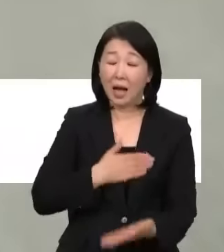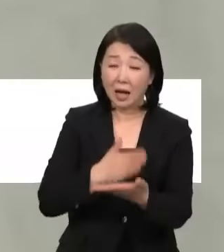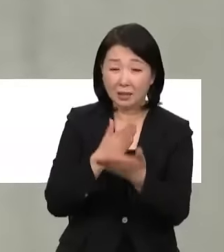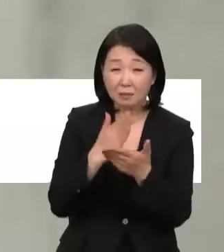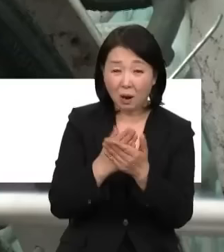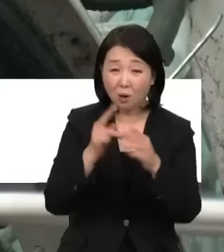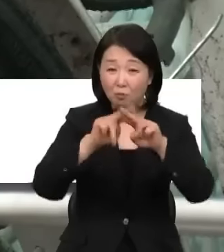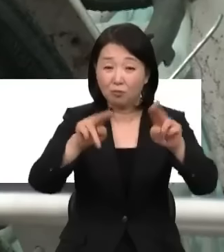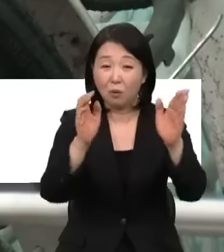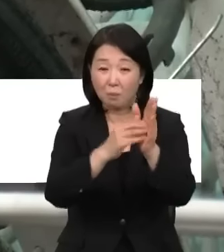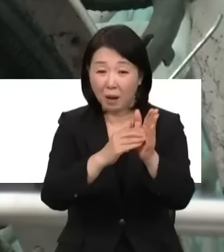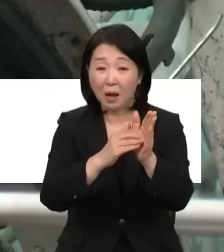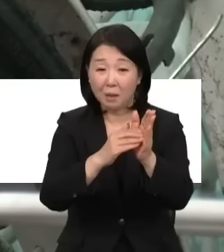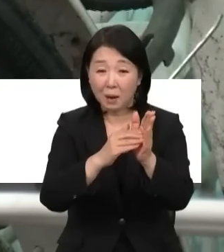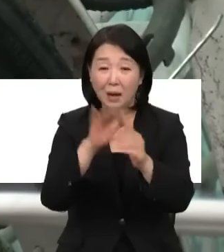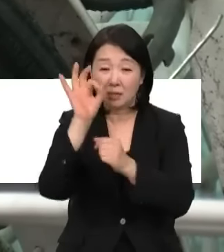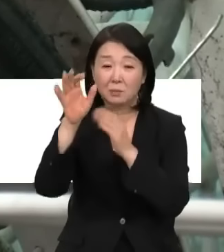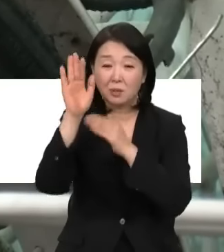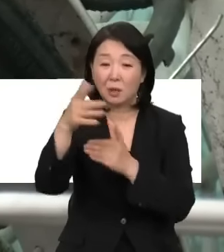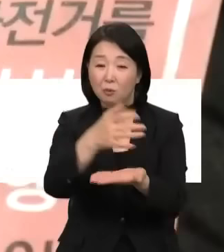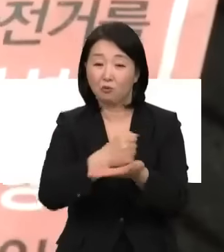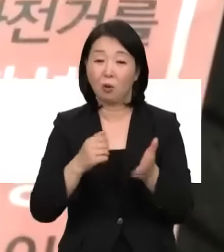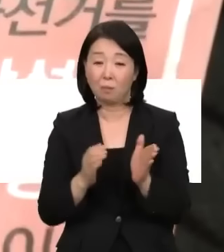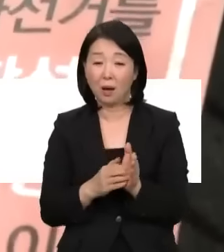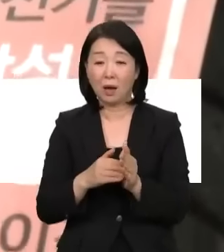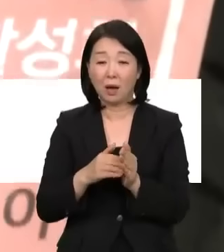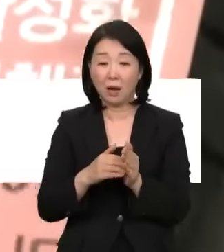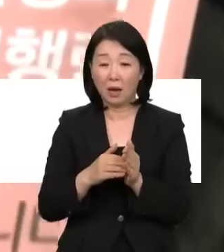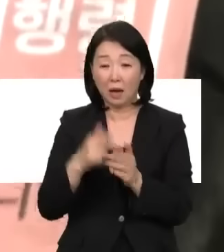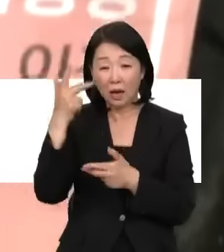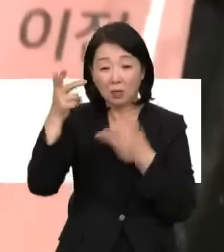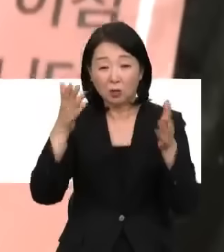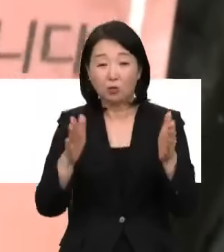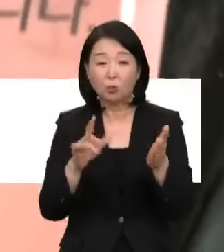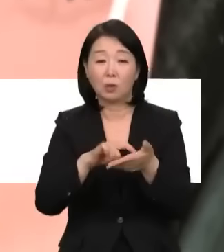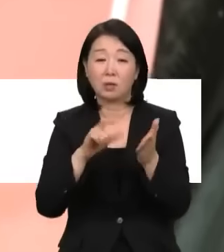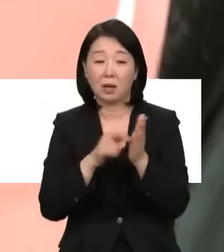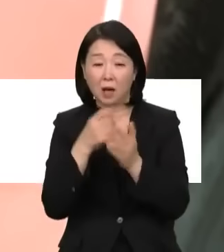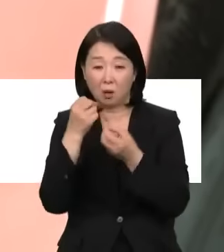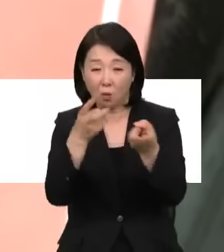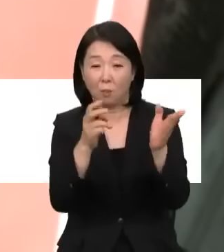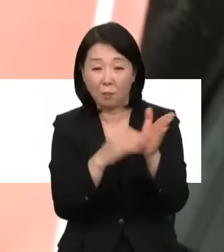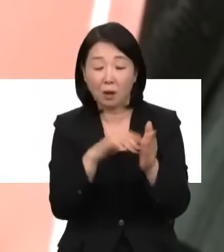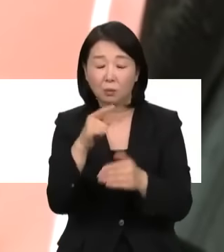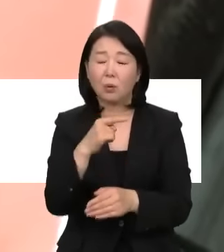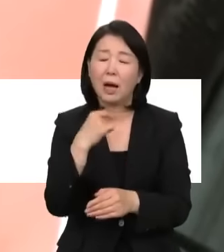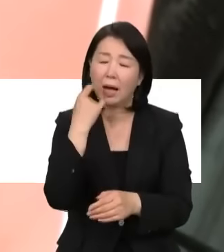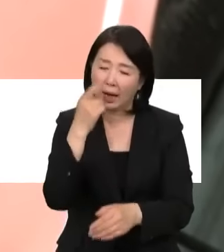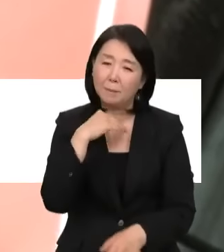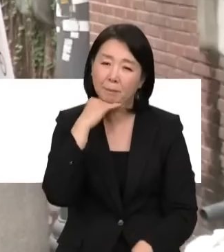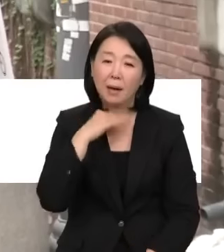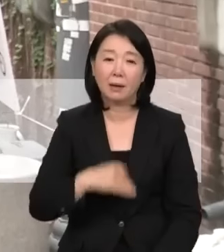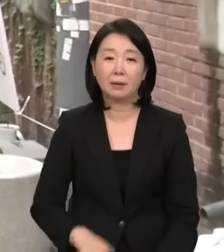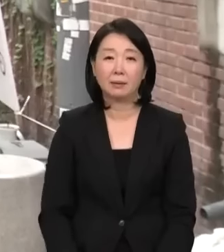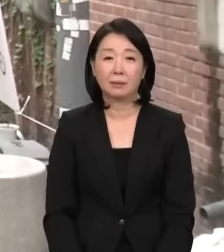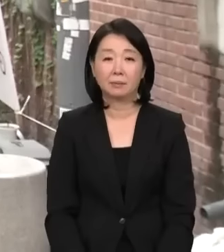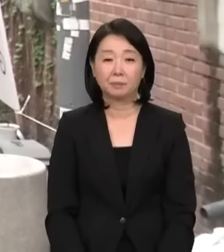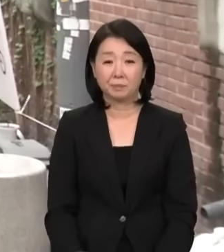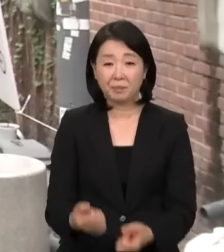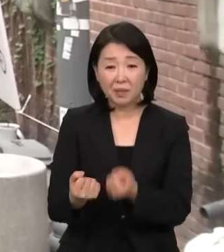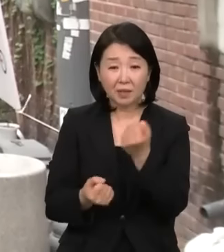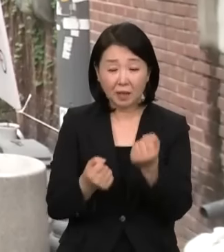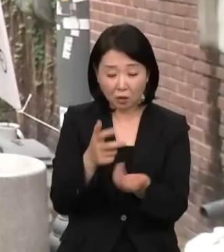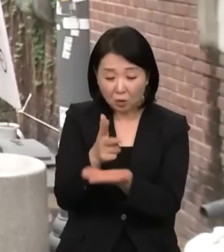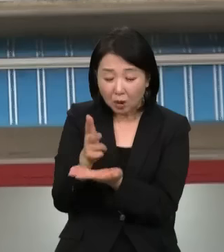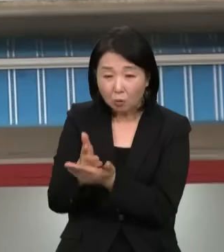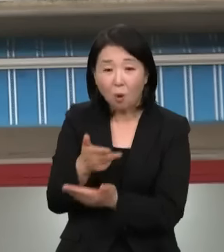수거를 해갔거든요. 일주일을 기다렸다가 공을 보내고 그리고 한 달도 기다려드려요. 자전거를 세울